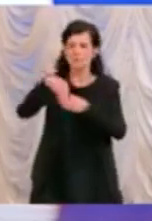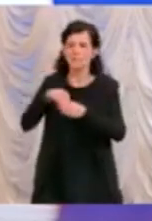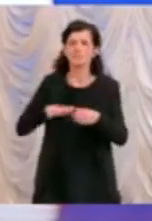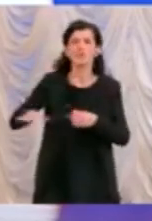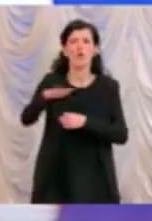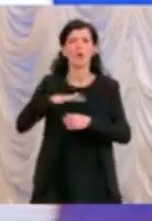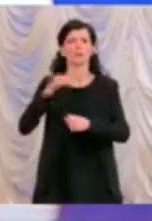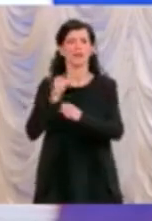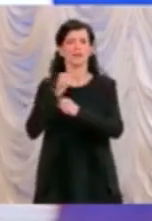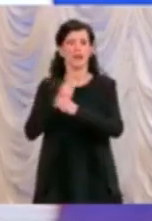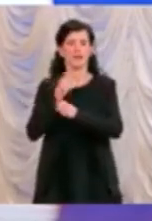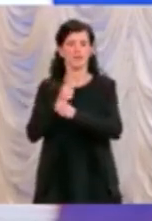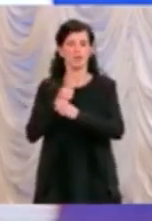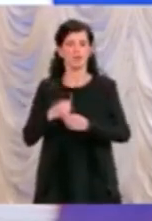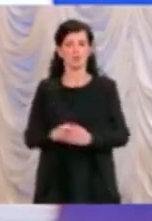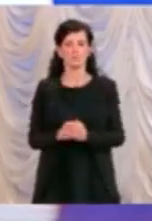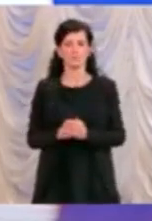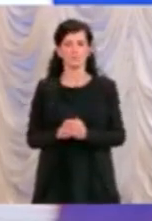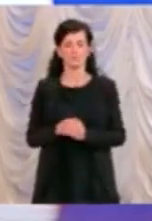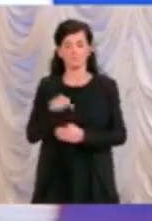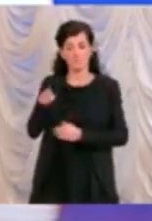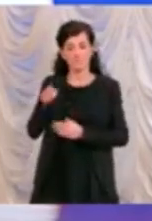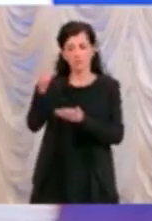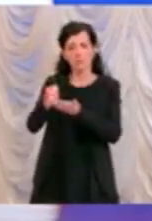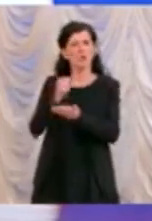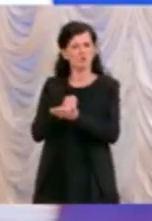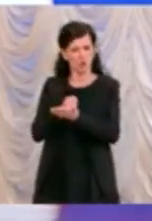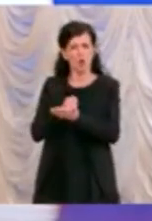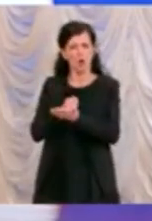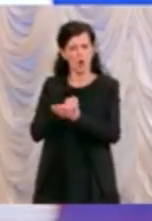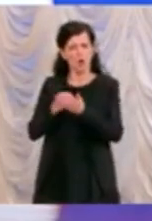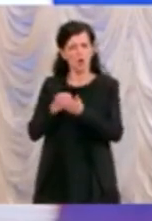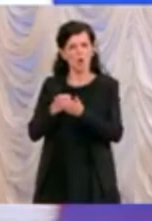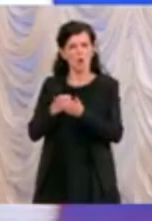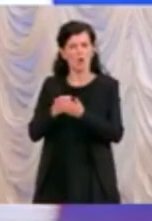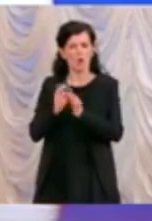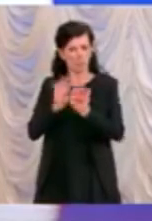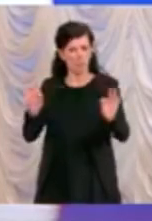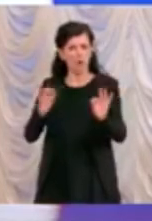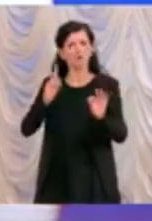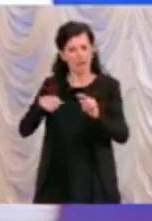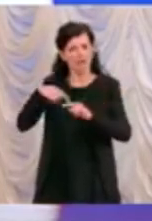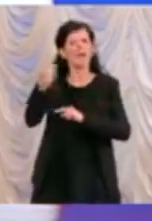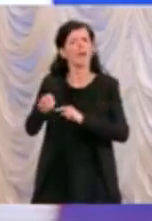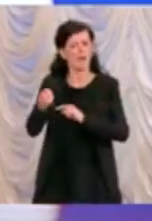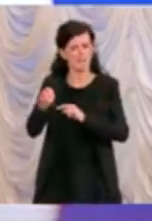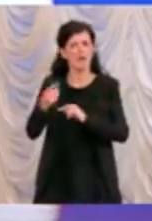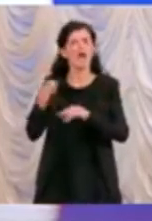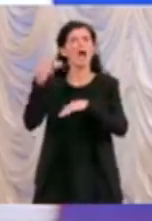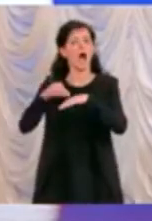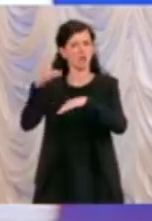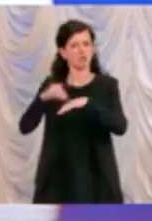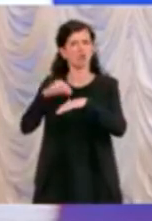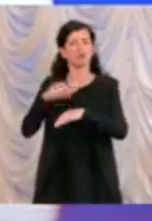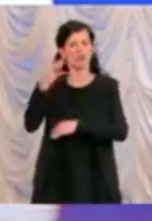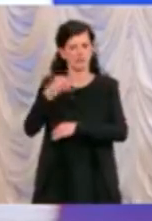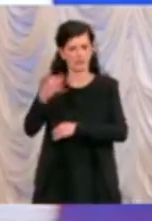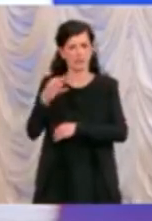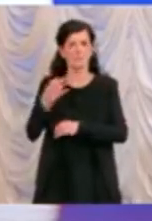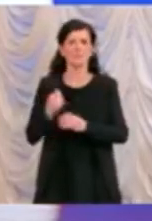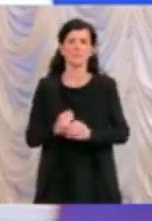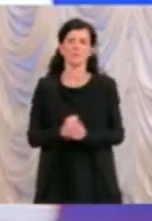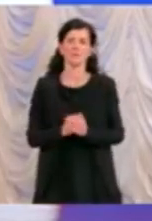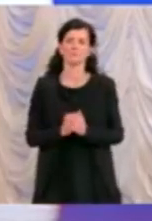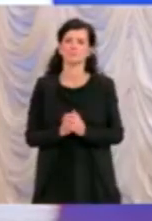è un protocollo che noi aggiorneremo è che diffonderemo come abbiamo già diffuso nella precedente versione